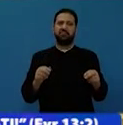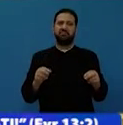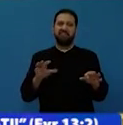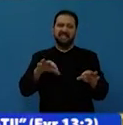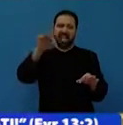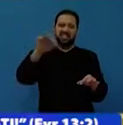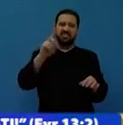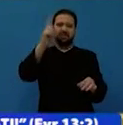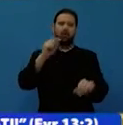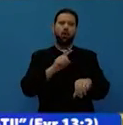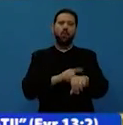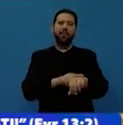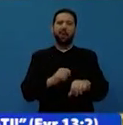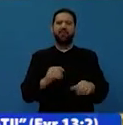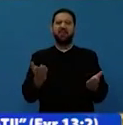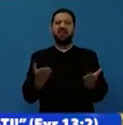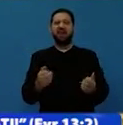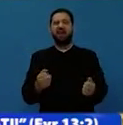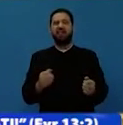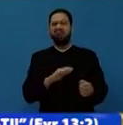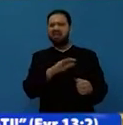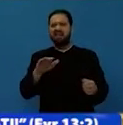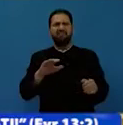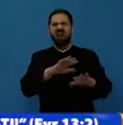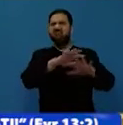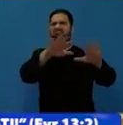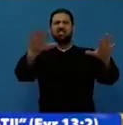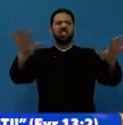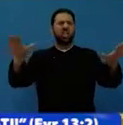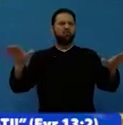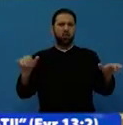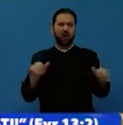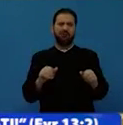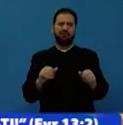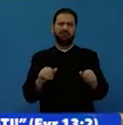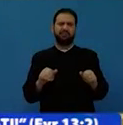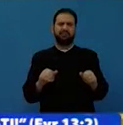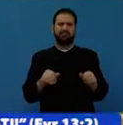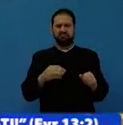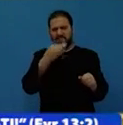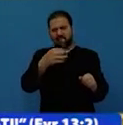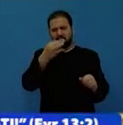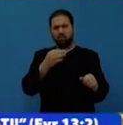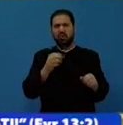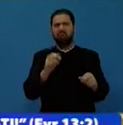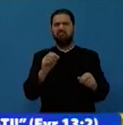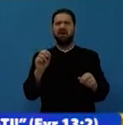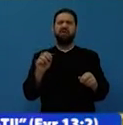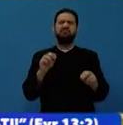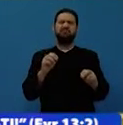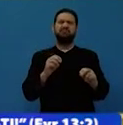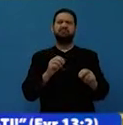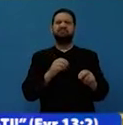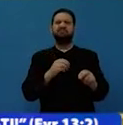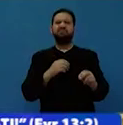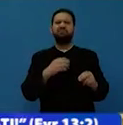perioadă în care la nivel internațional, să-i spunem politic, dar nu doar politic, ci